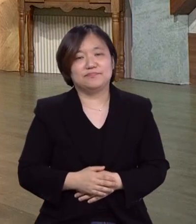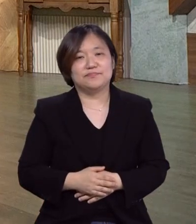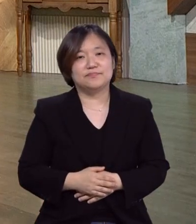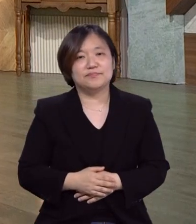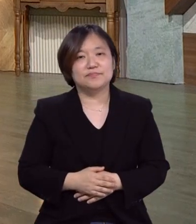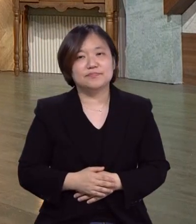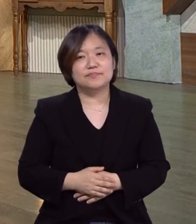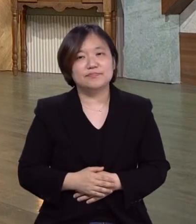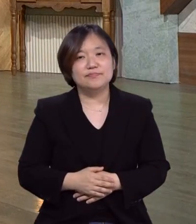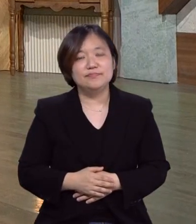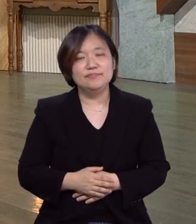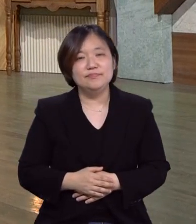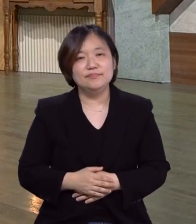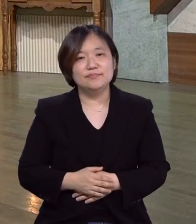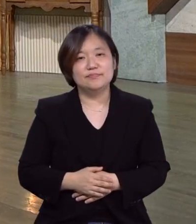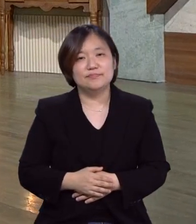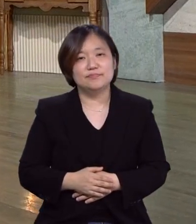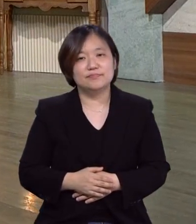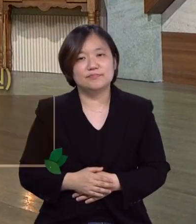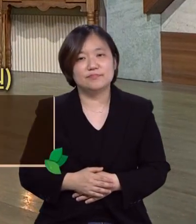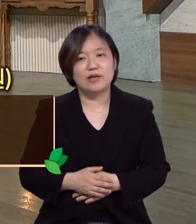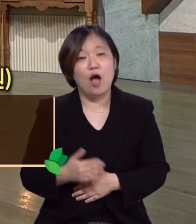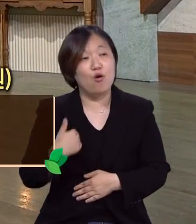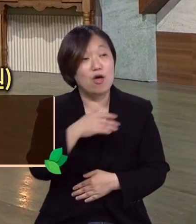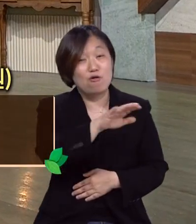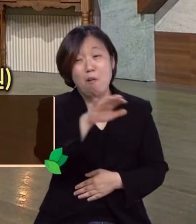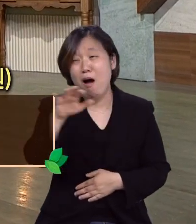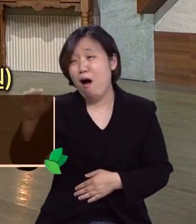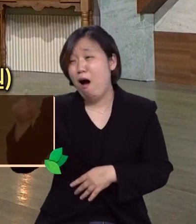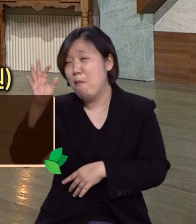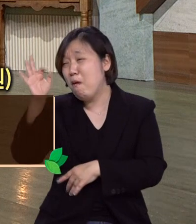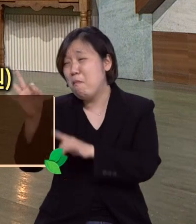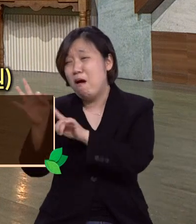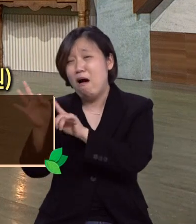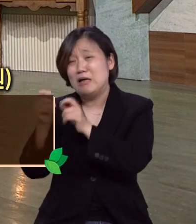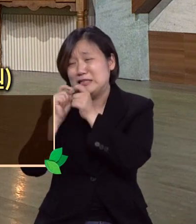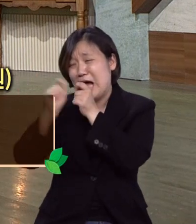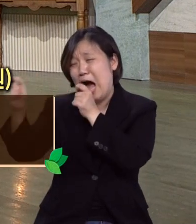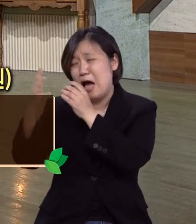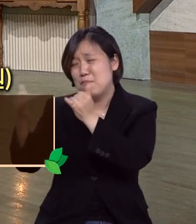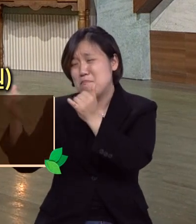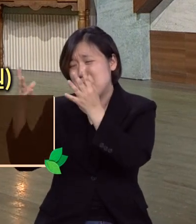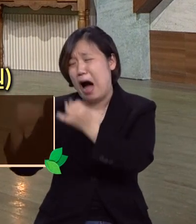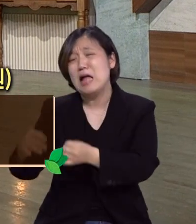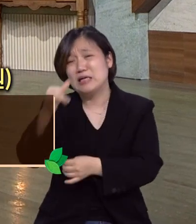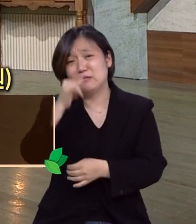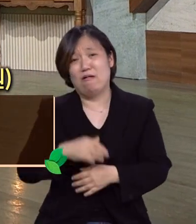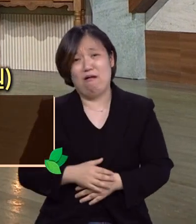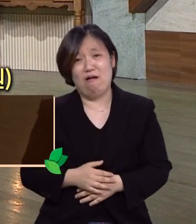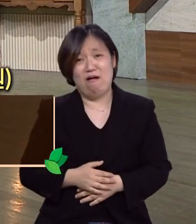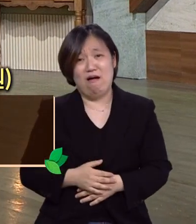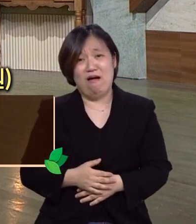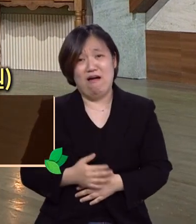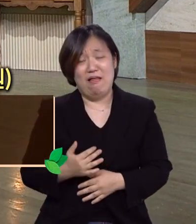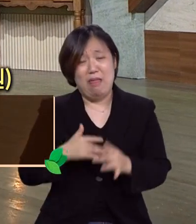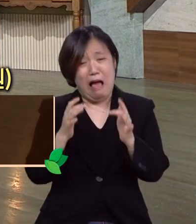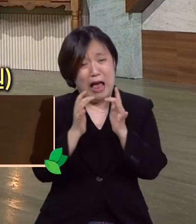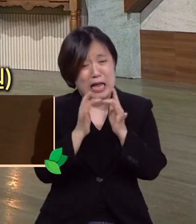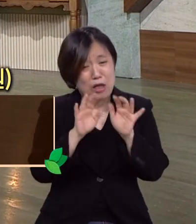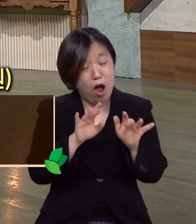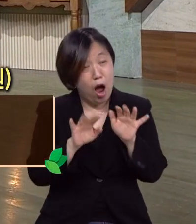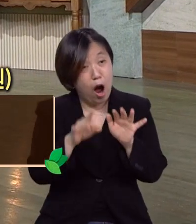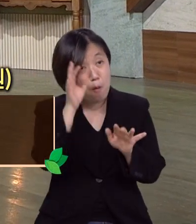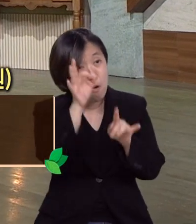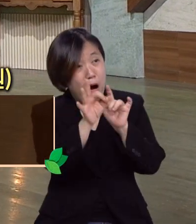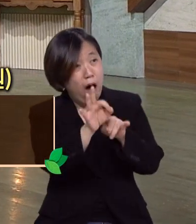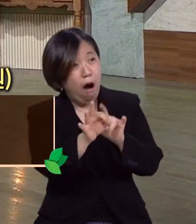겁니다 우리의 주변에 사이비 종교인들이 너무 많습니다 제가 가끔 인터넷 보다가 너무나